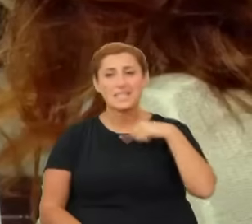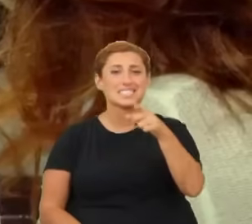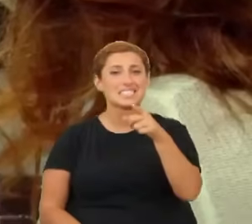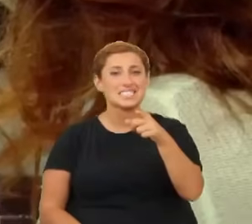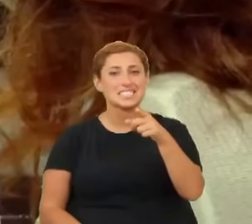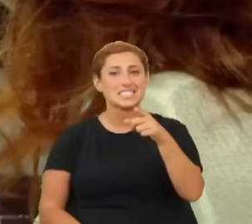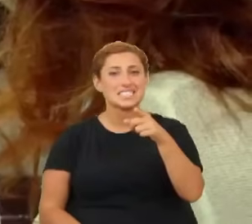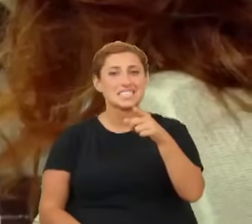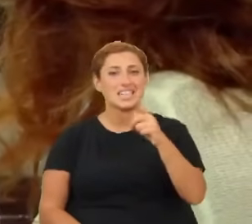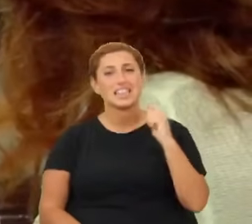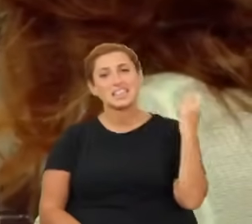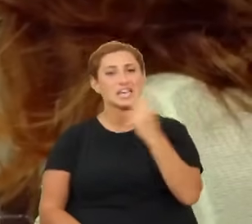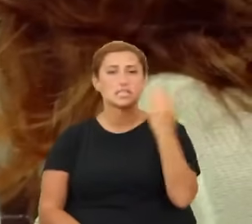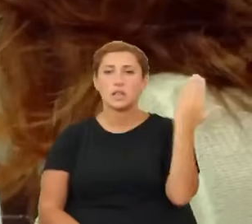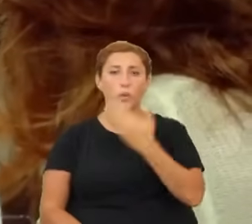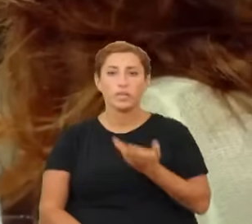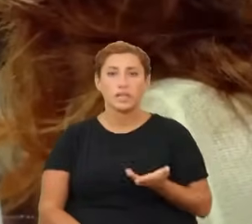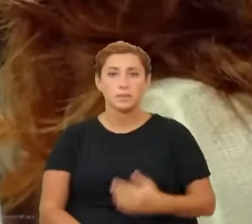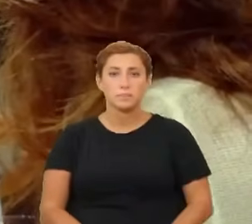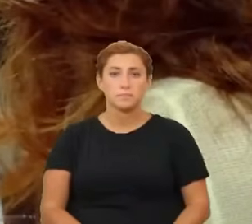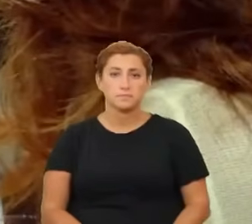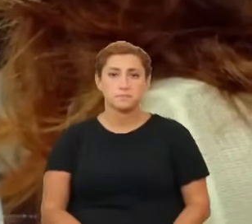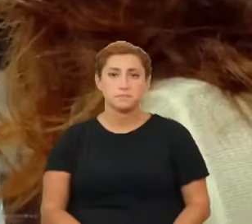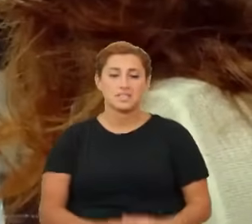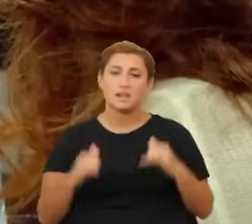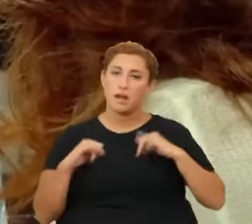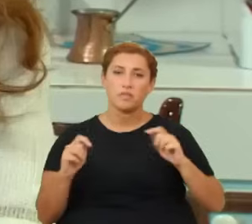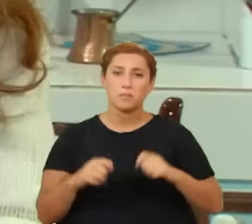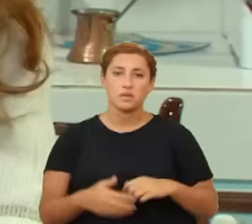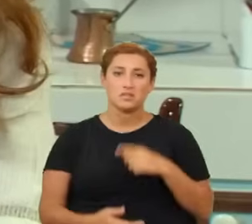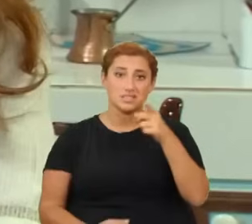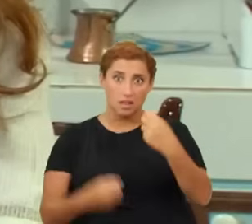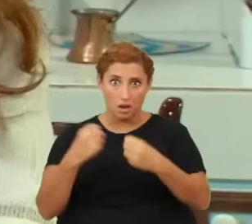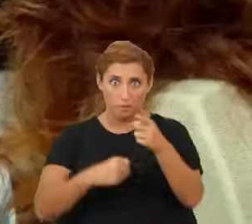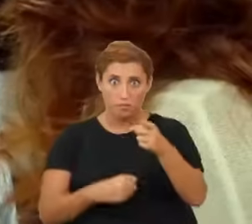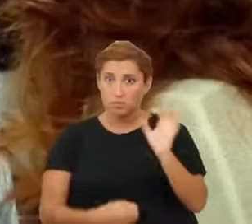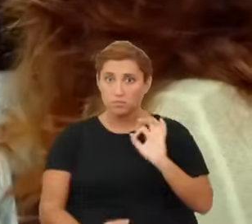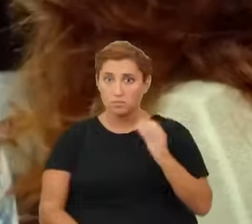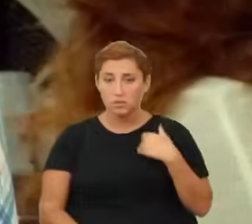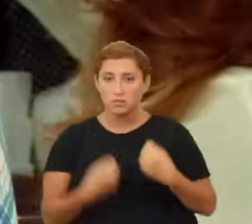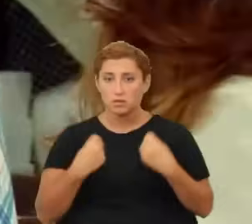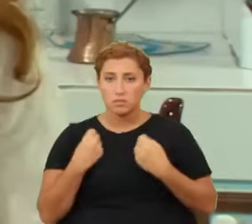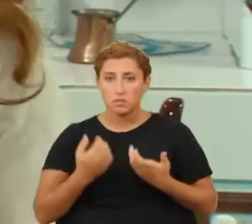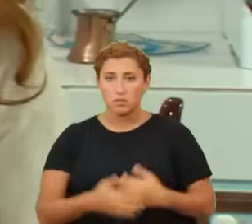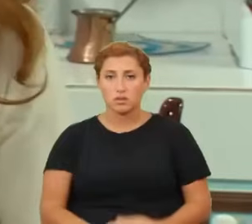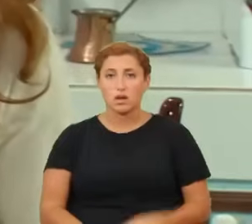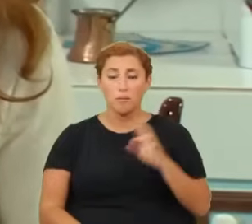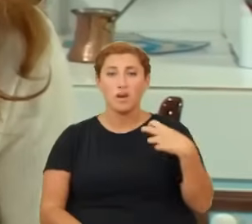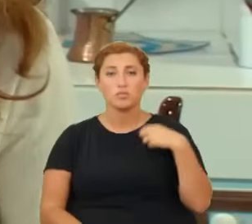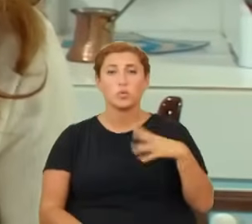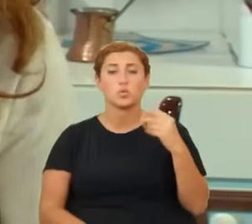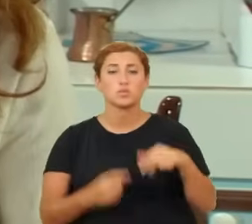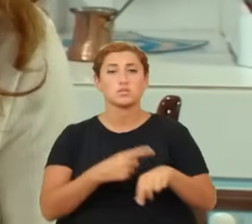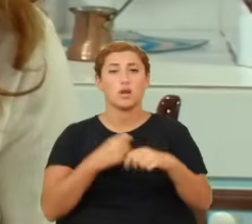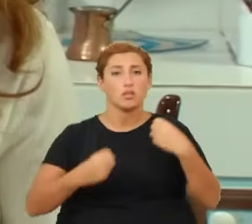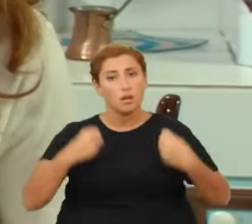sizi taksiyle götüreyim. Yani rahat ederiz. Senin arabanla mı? Hı, benim arabanla. Ama aşkım o kadar